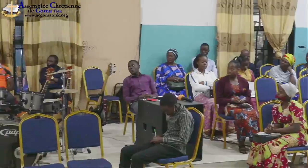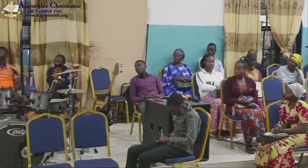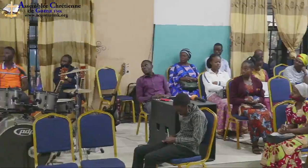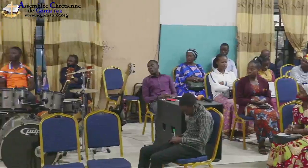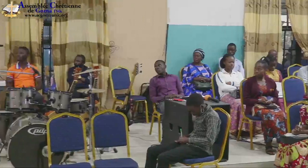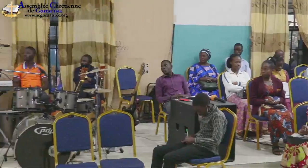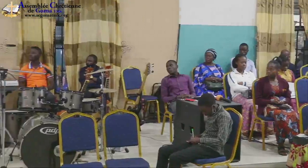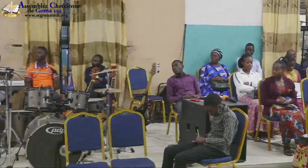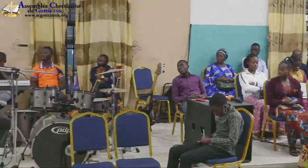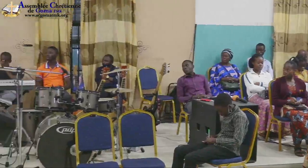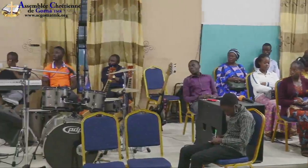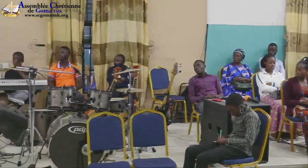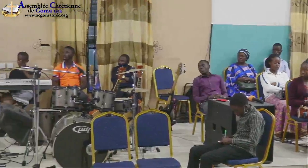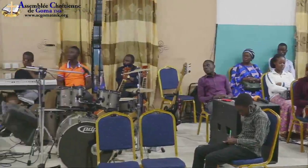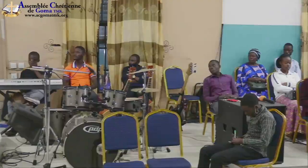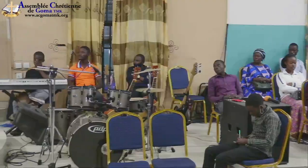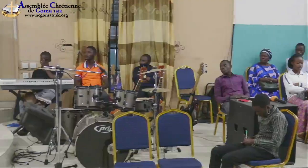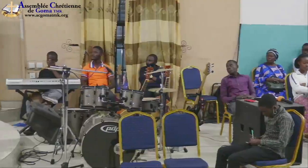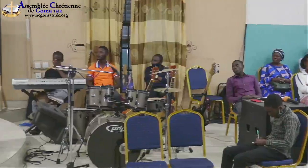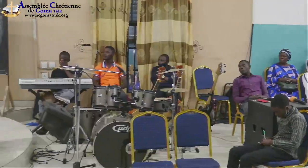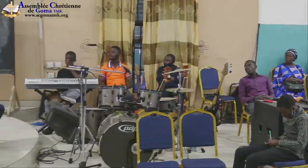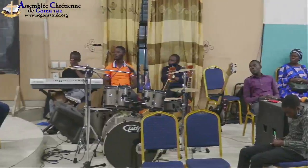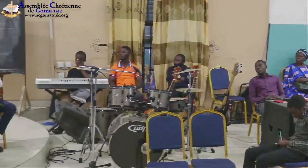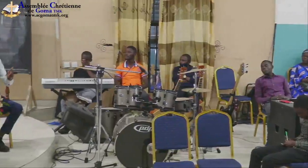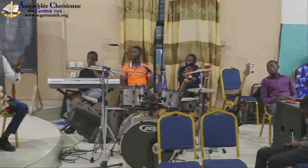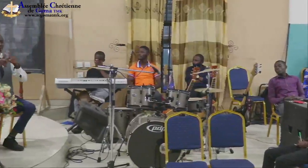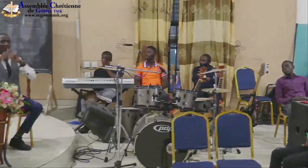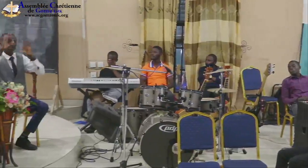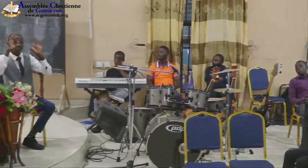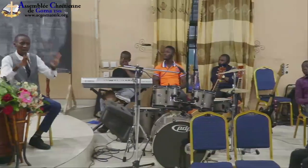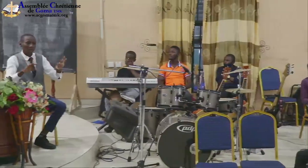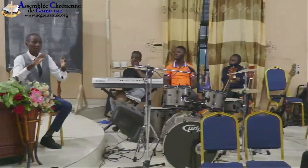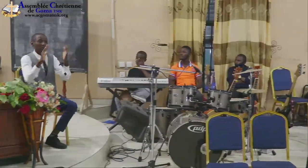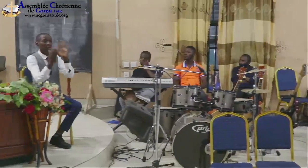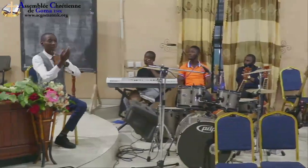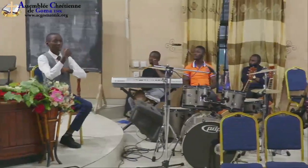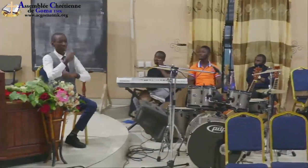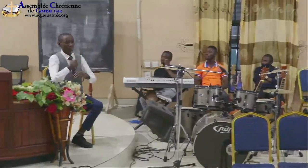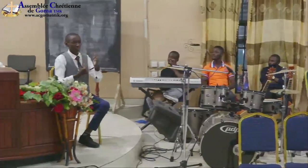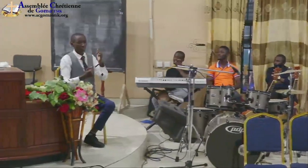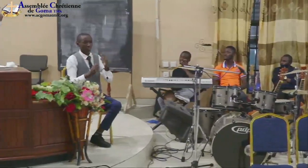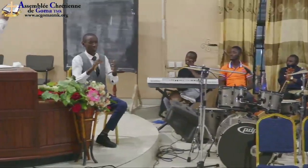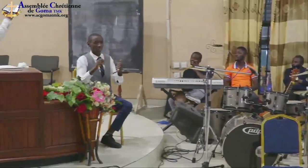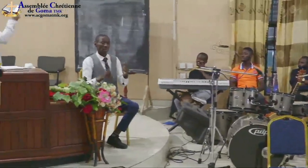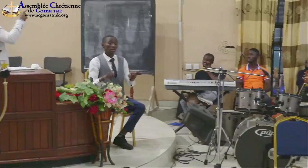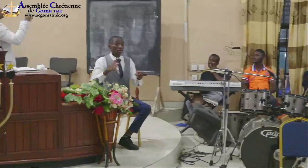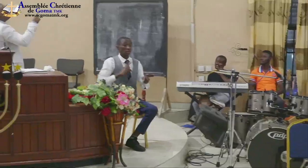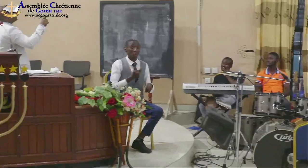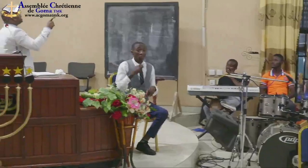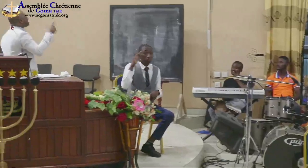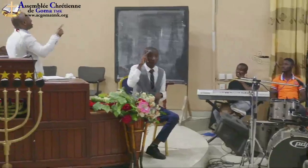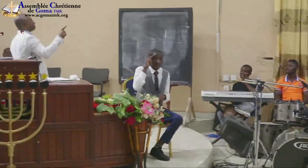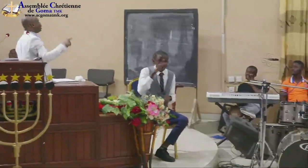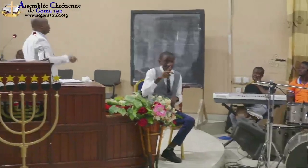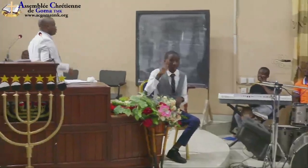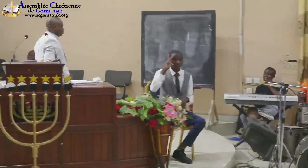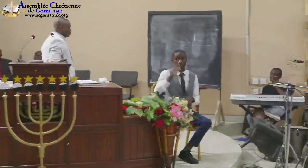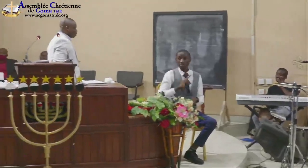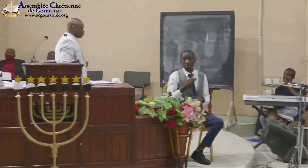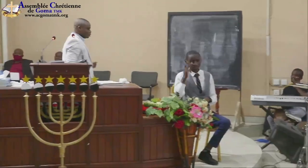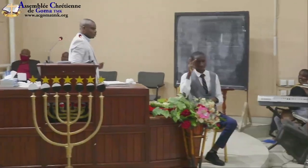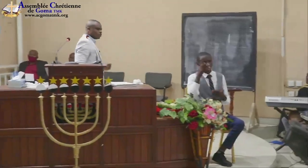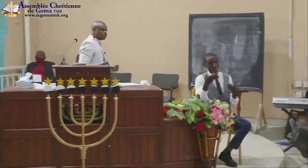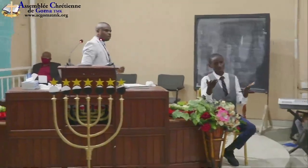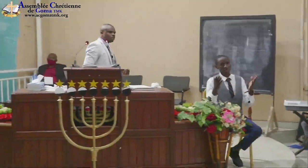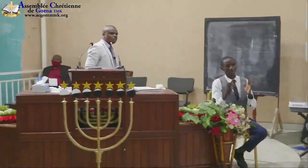yao inasema sana, mawazo yao inasema sana kuliko maneno yao. Mawazo, mawazo yetu.